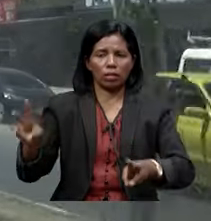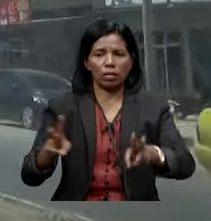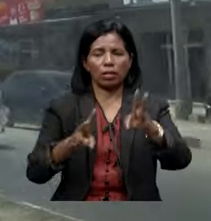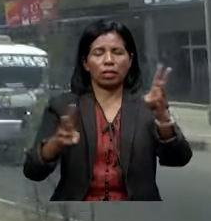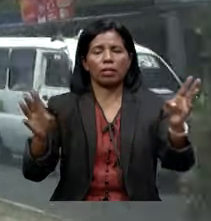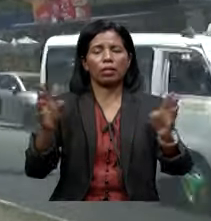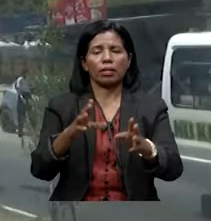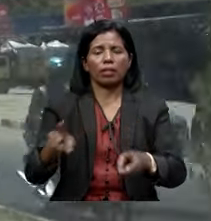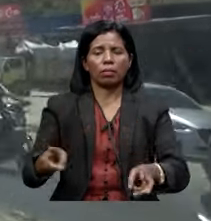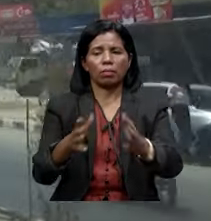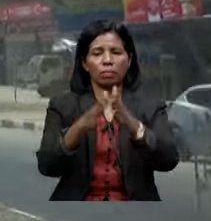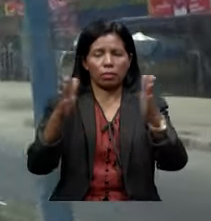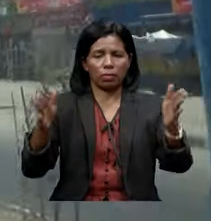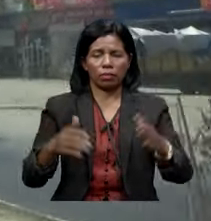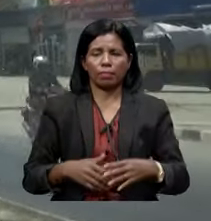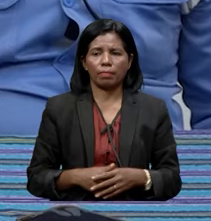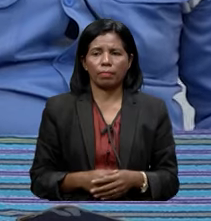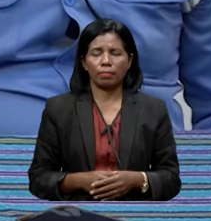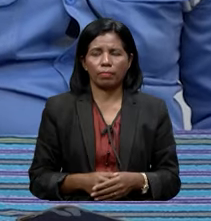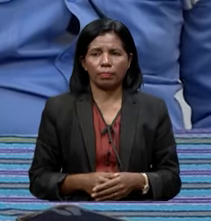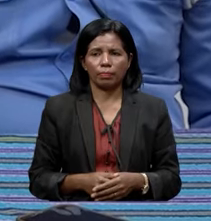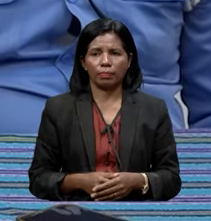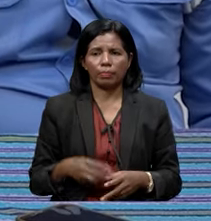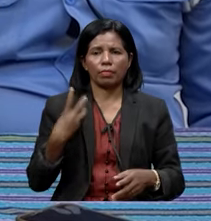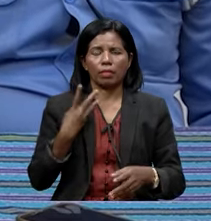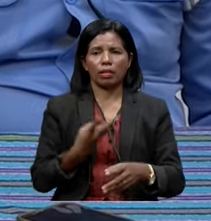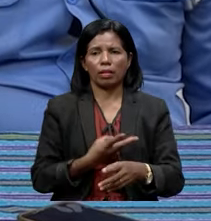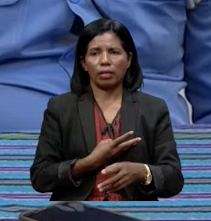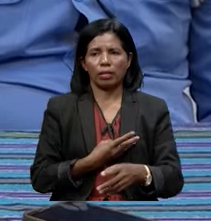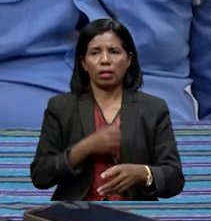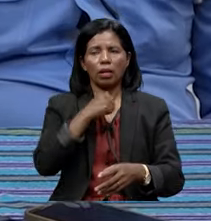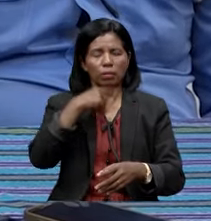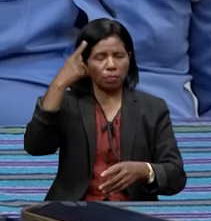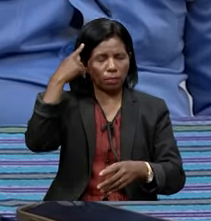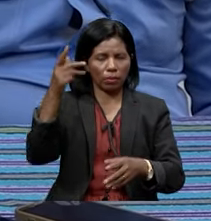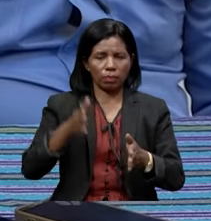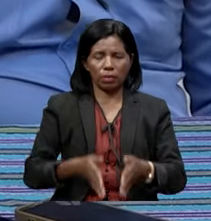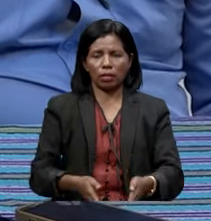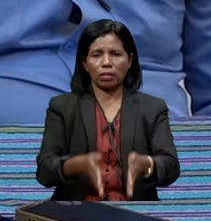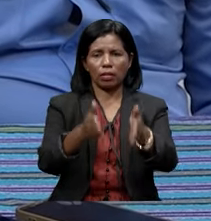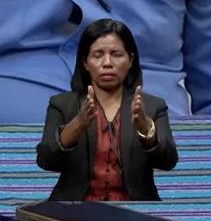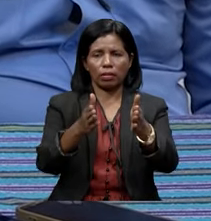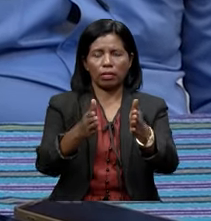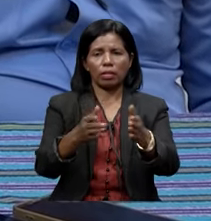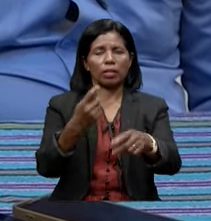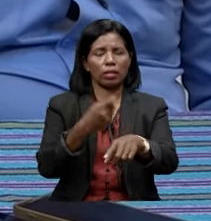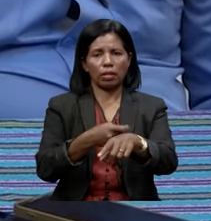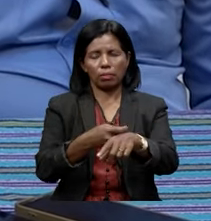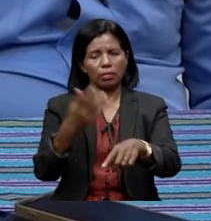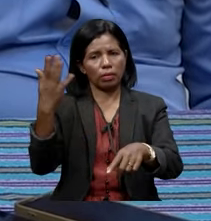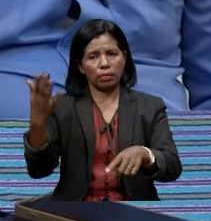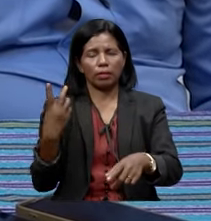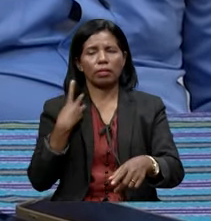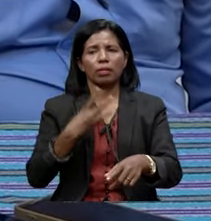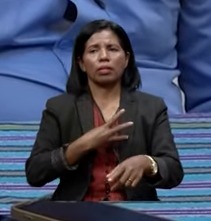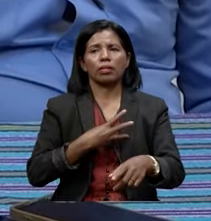nebe Papa Francisco Atuliu. Nebe maka itenia Santo Papa atu beleliu iha momentu neba ita